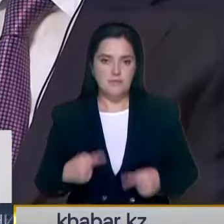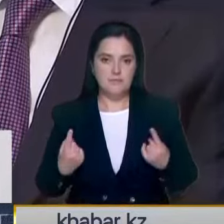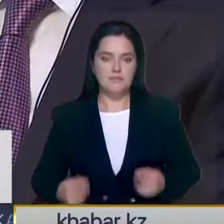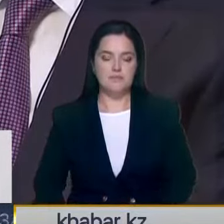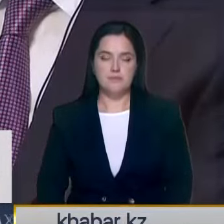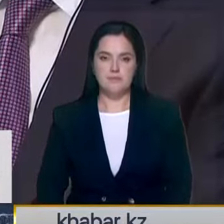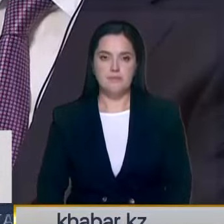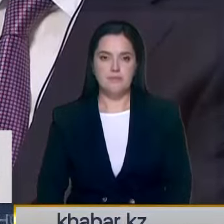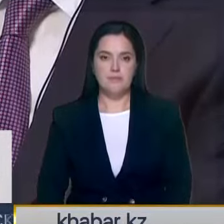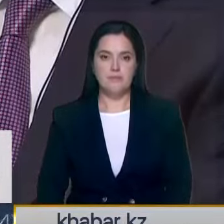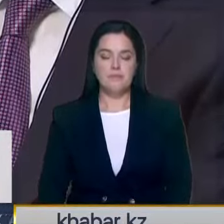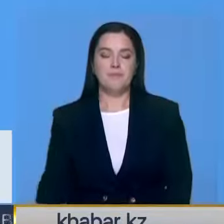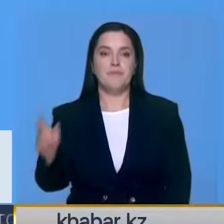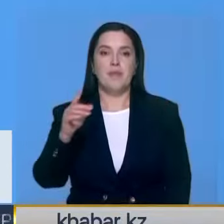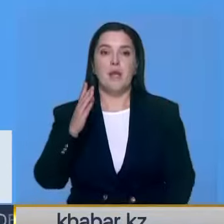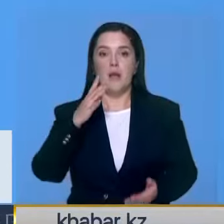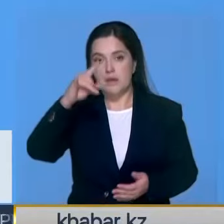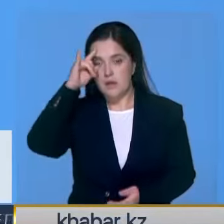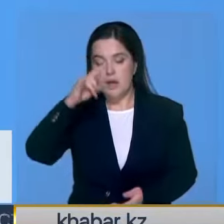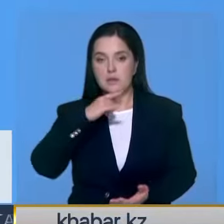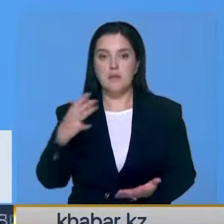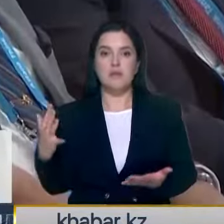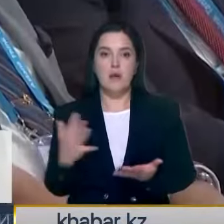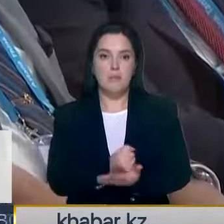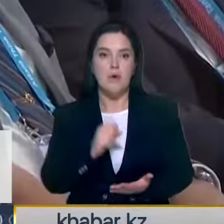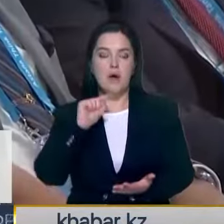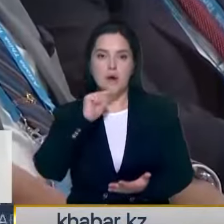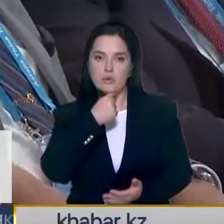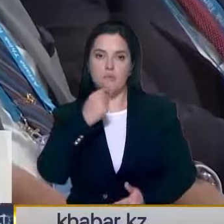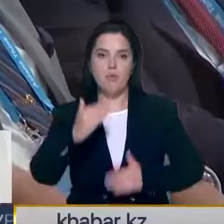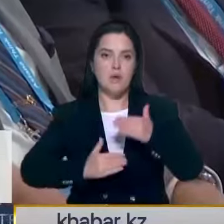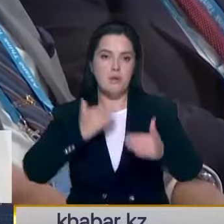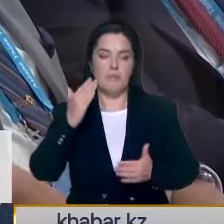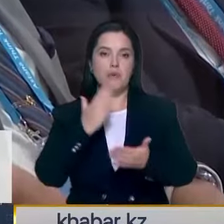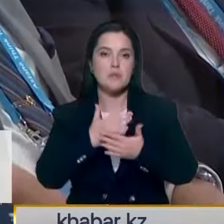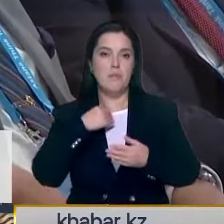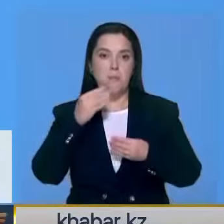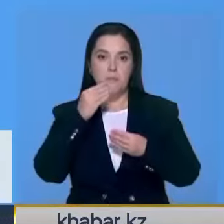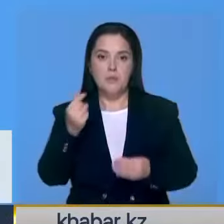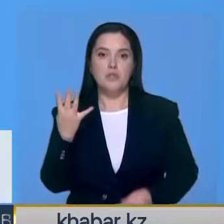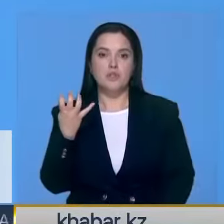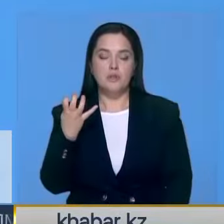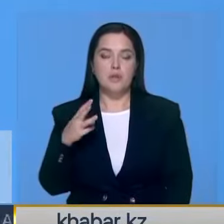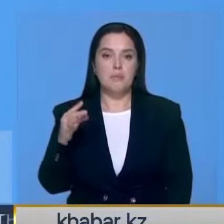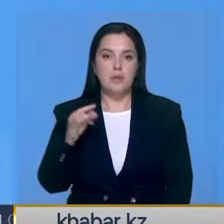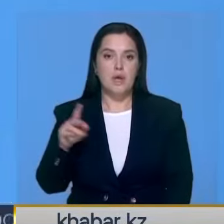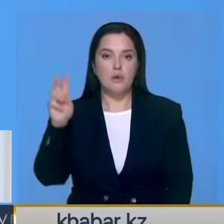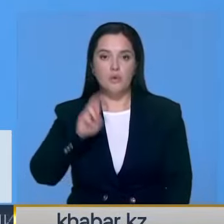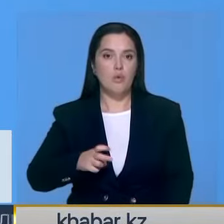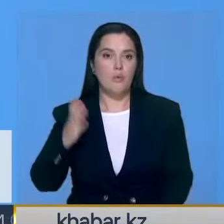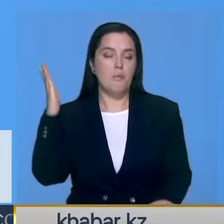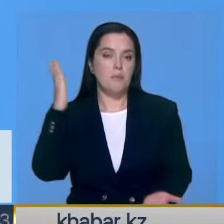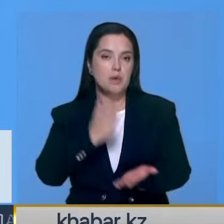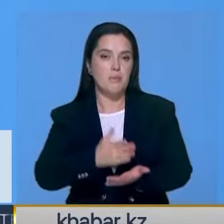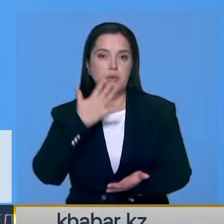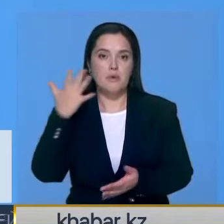развития В экономическом плане Казахстан добился значительных успехов мы привлекли 400 млрд долларов прямых иностранных